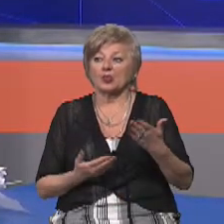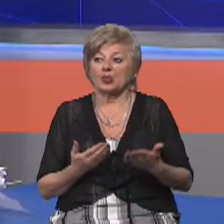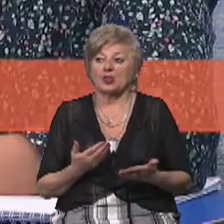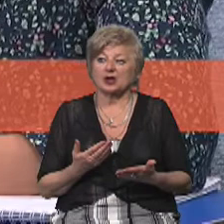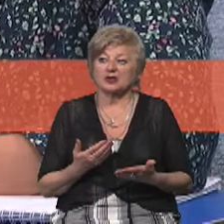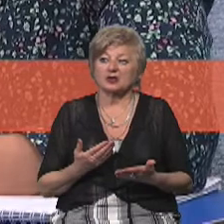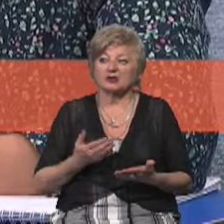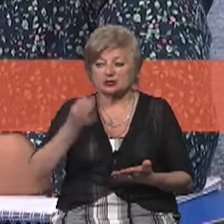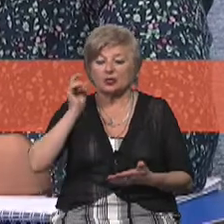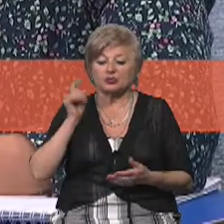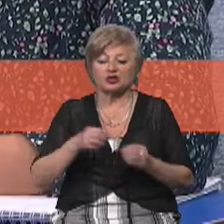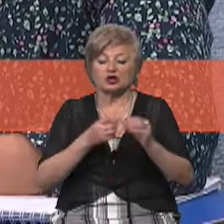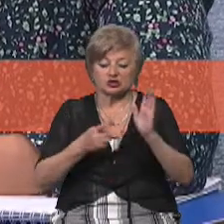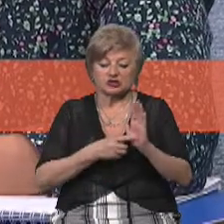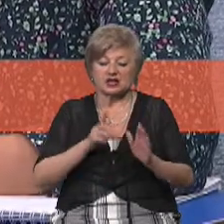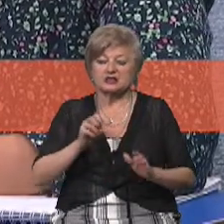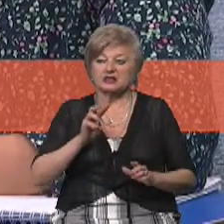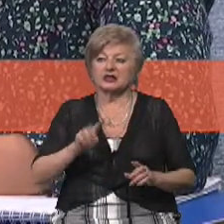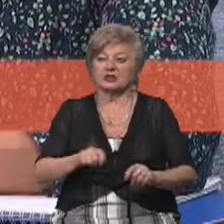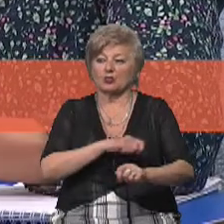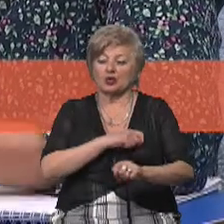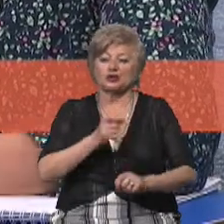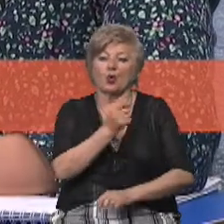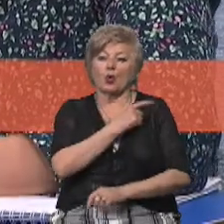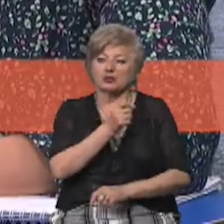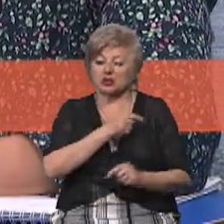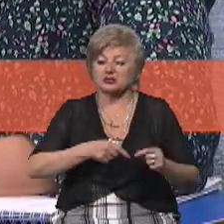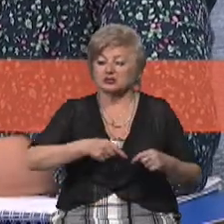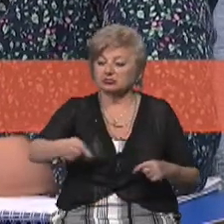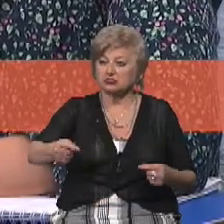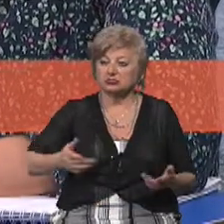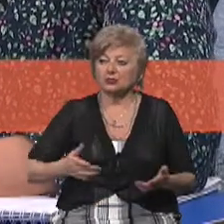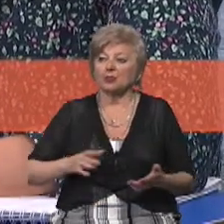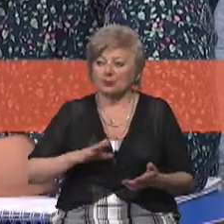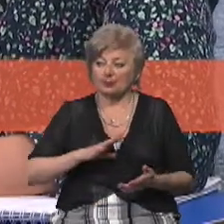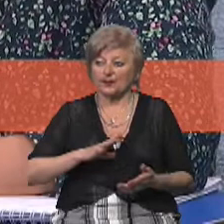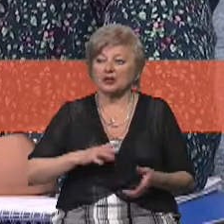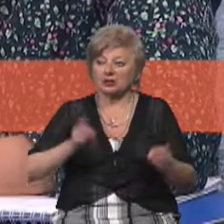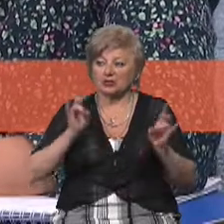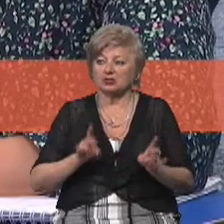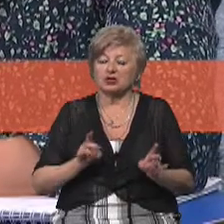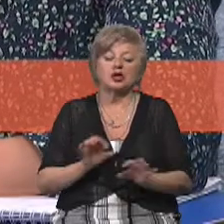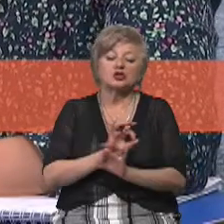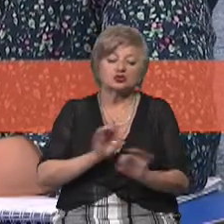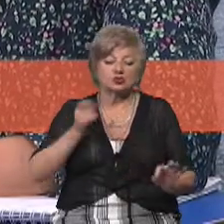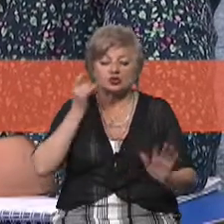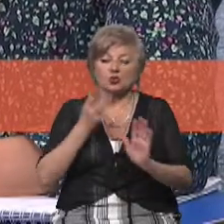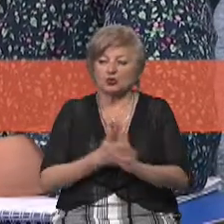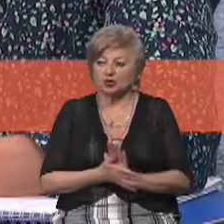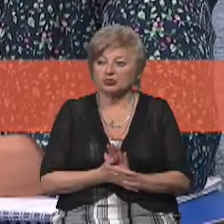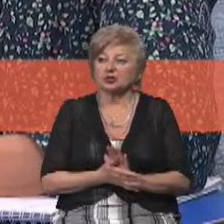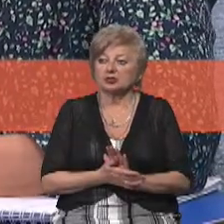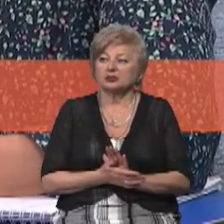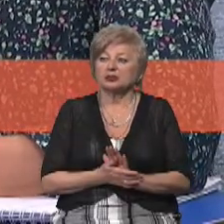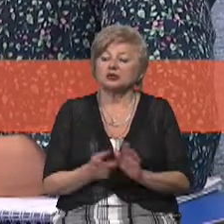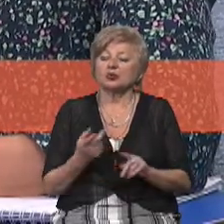то 16 кілометрів Одеський припортовий завод. Я чудово розумію, що це таке. І наскільки це